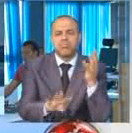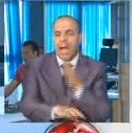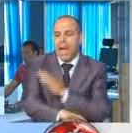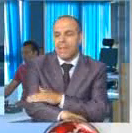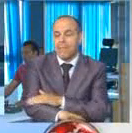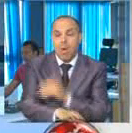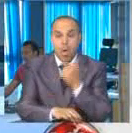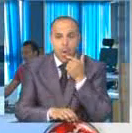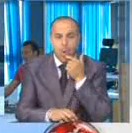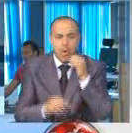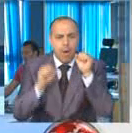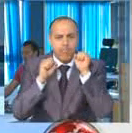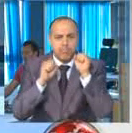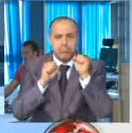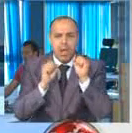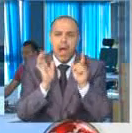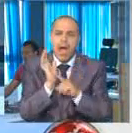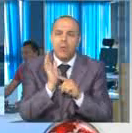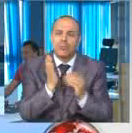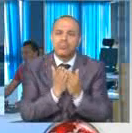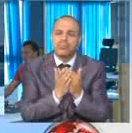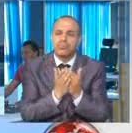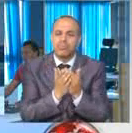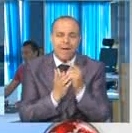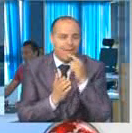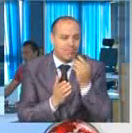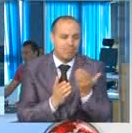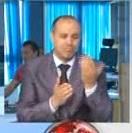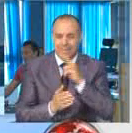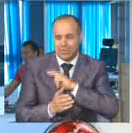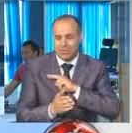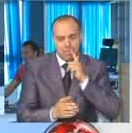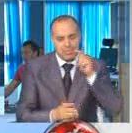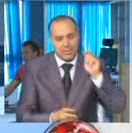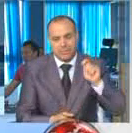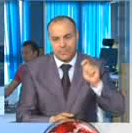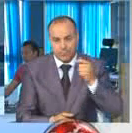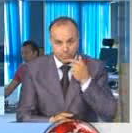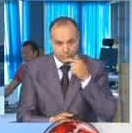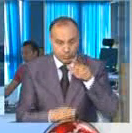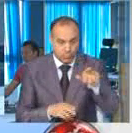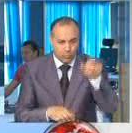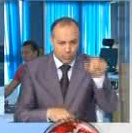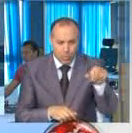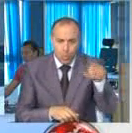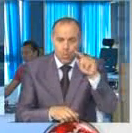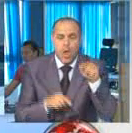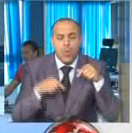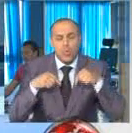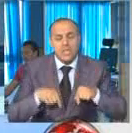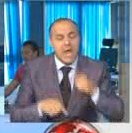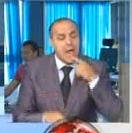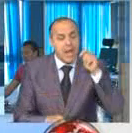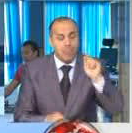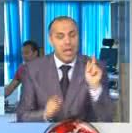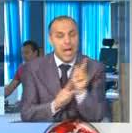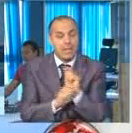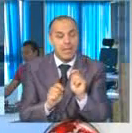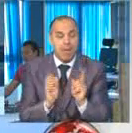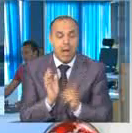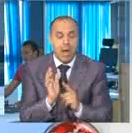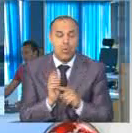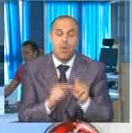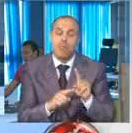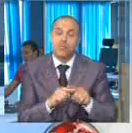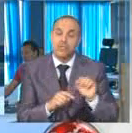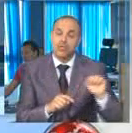عماليا احتجاجا على مشروع قانون رفع سن التقاعد الإجباري، كما دعا المحتجون الحكومة إلى ضرورة احترام الحوار